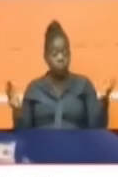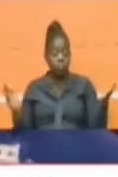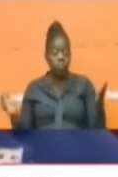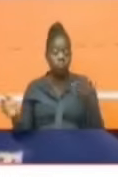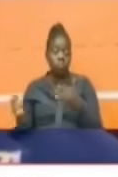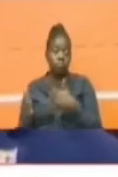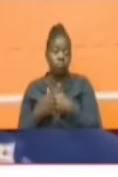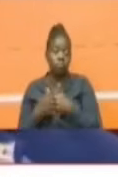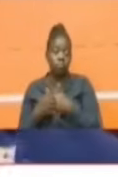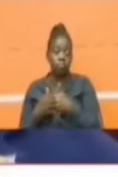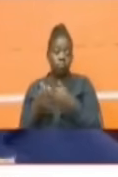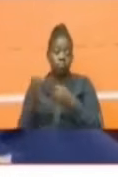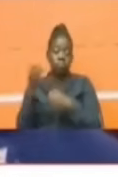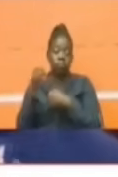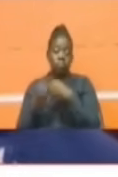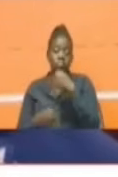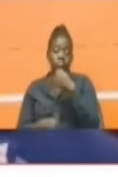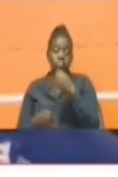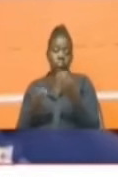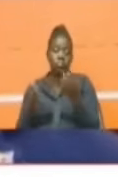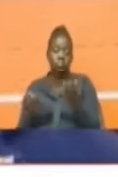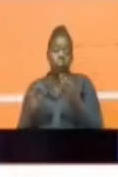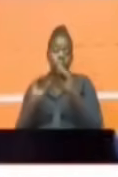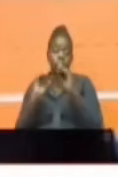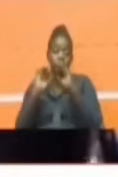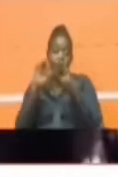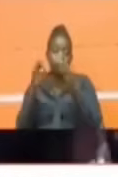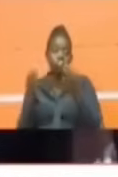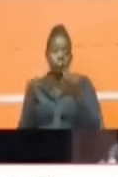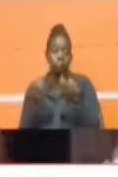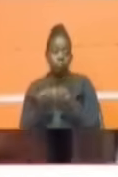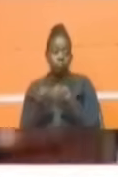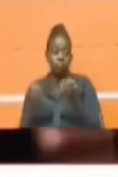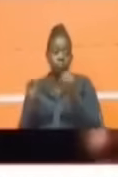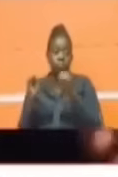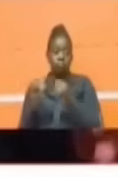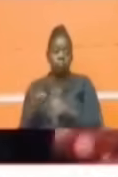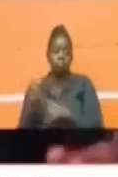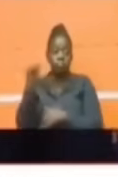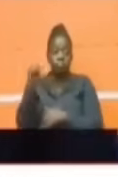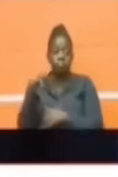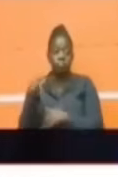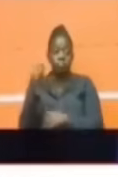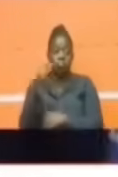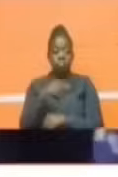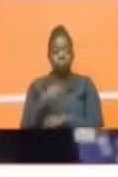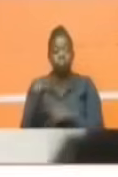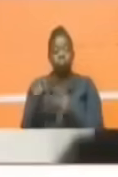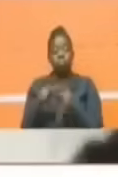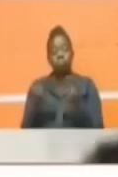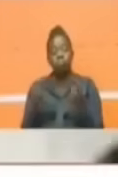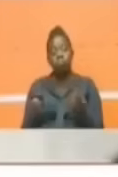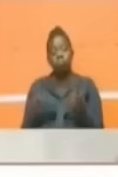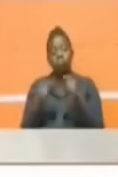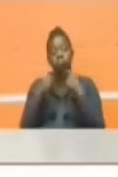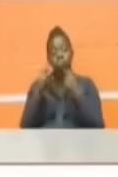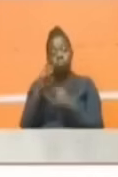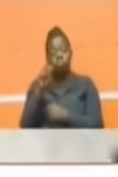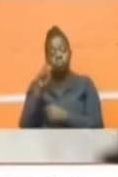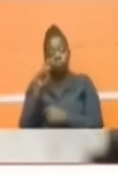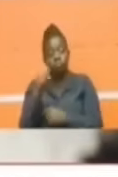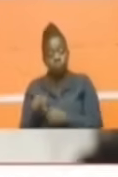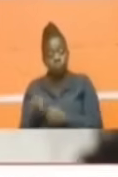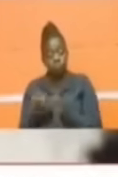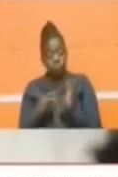tufundikira olunaku luno olulungi konferensi eno ennungi lugenda kumala ennaku musanvu ng'omusumba kata ayogedde ku kwolesebwa